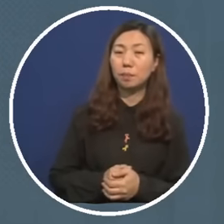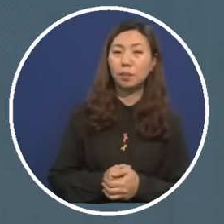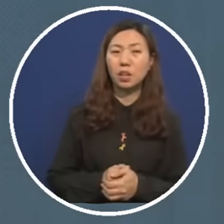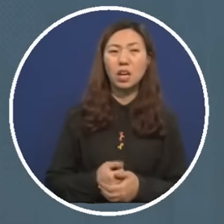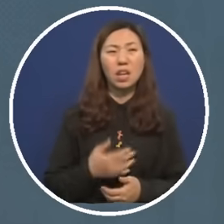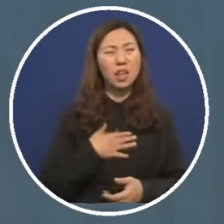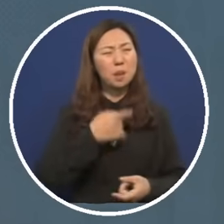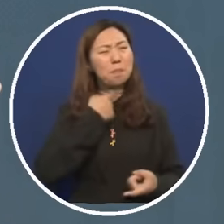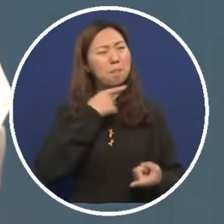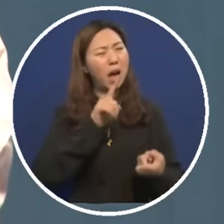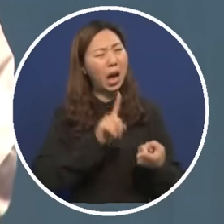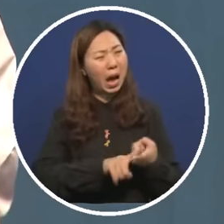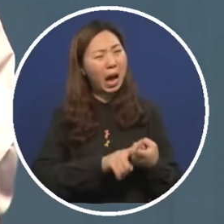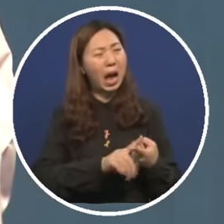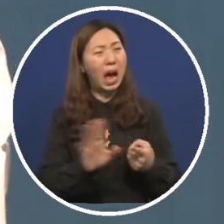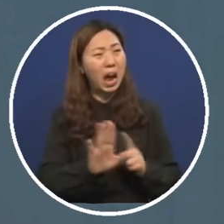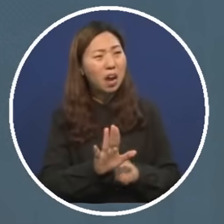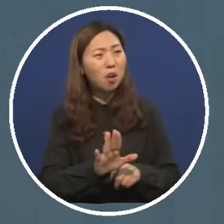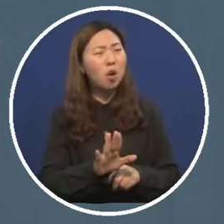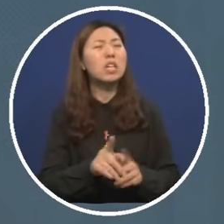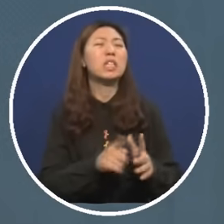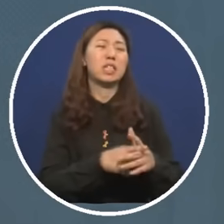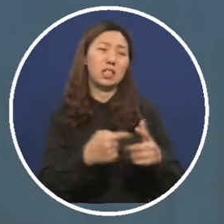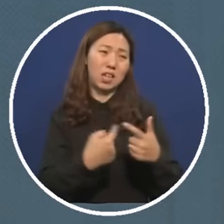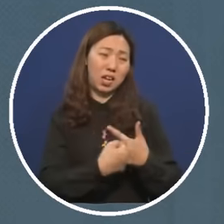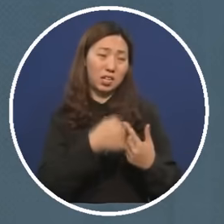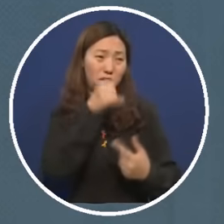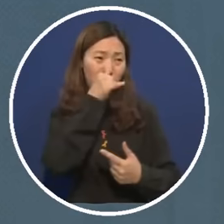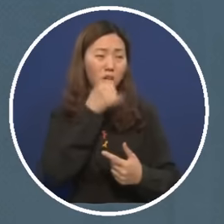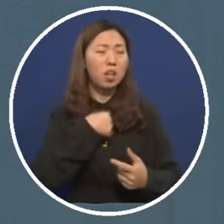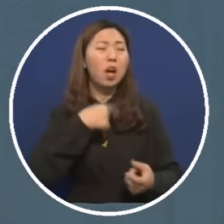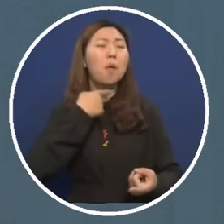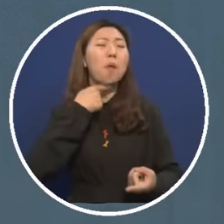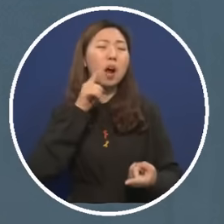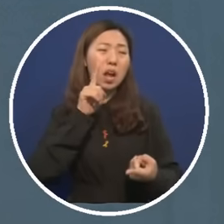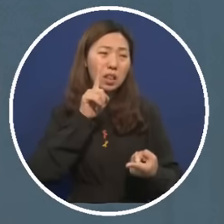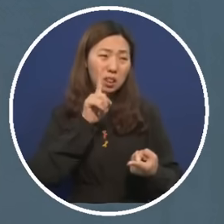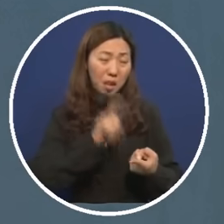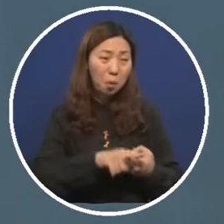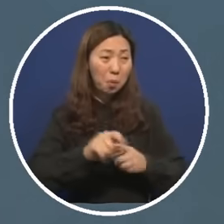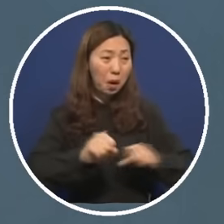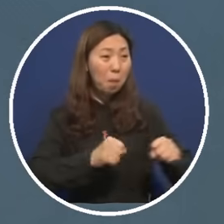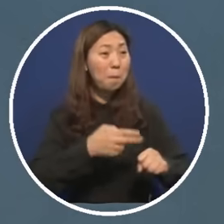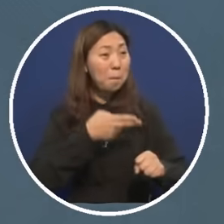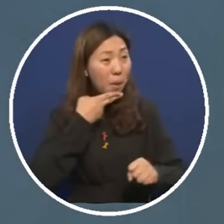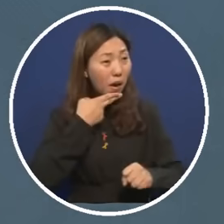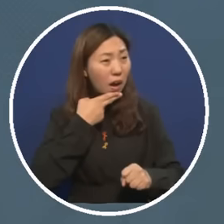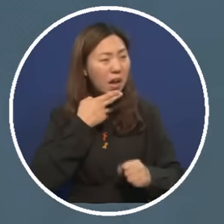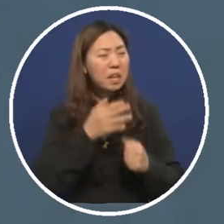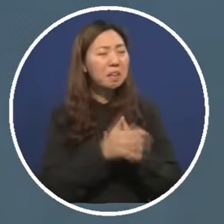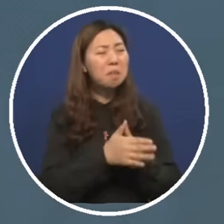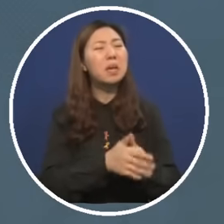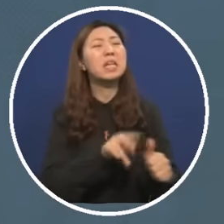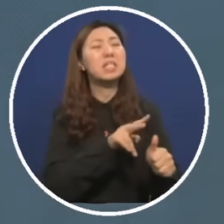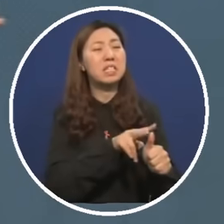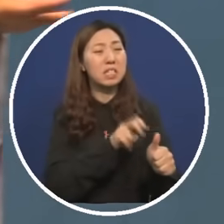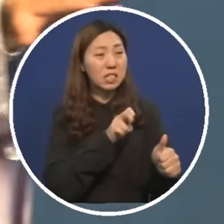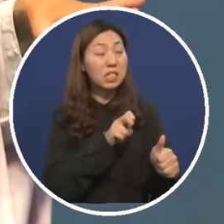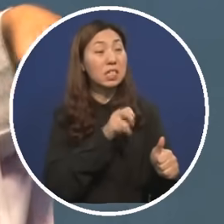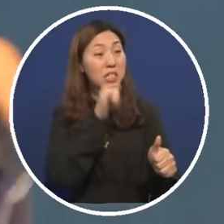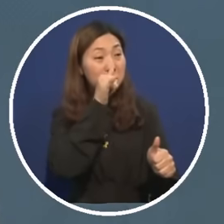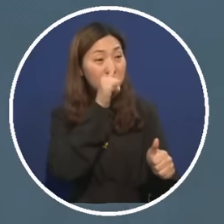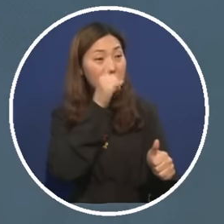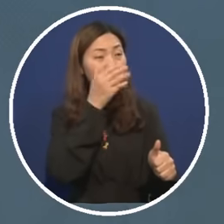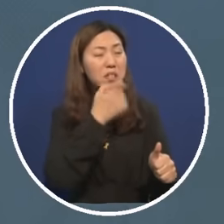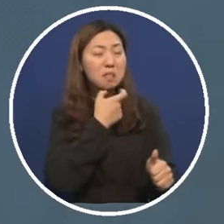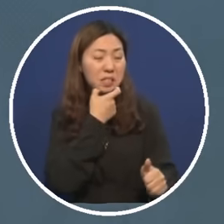마음에 안 드는 건 내 충분히 이해가 돼요. 네. 내가 원하는 대로는 안 해준다. 그래서 싫지만은 또